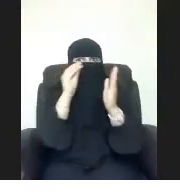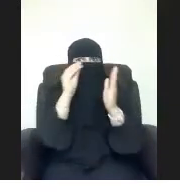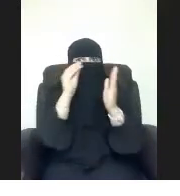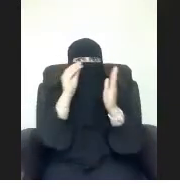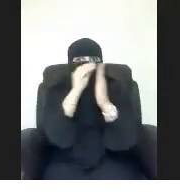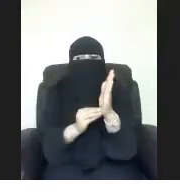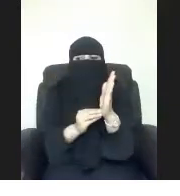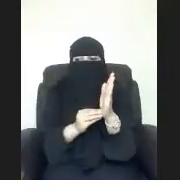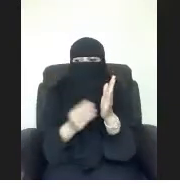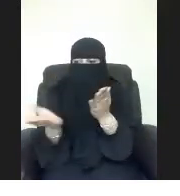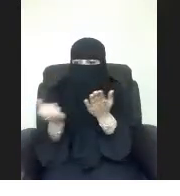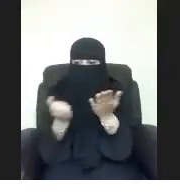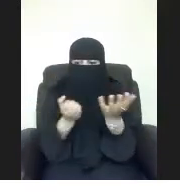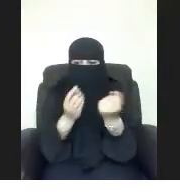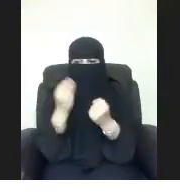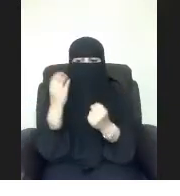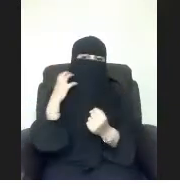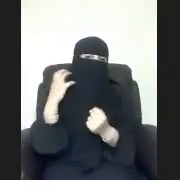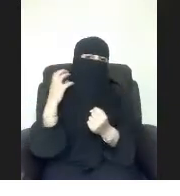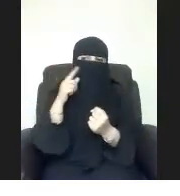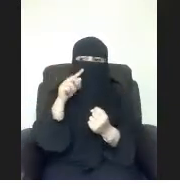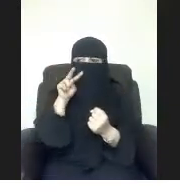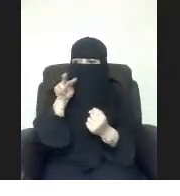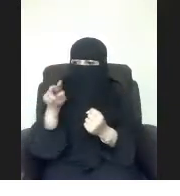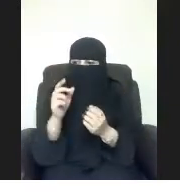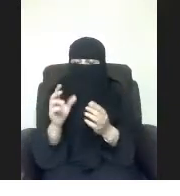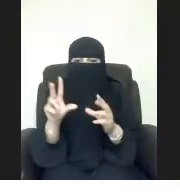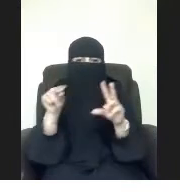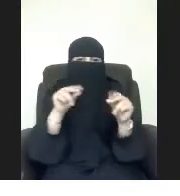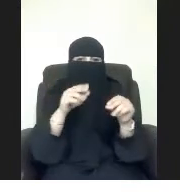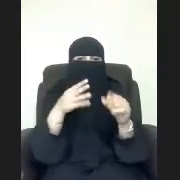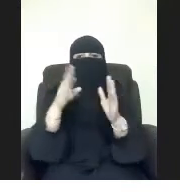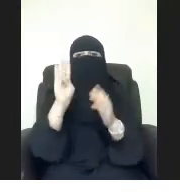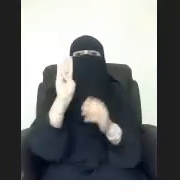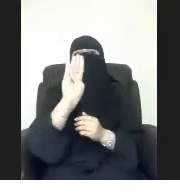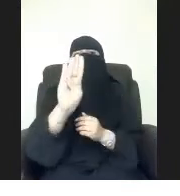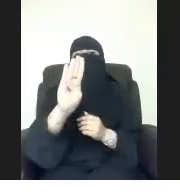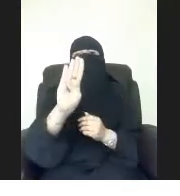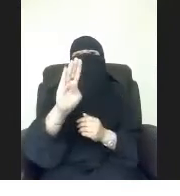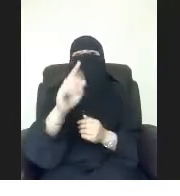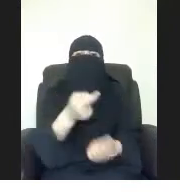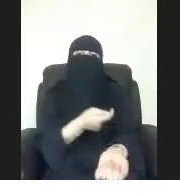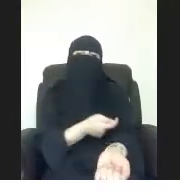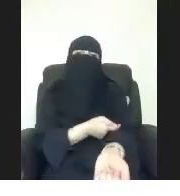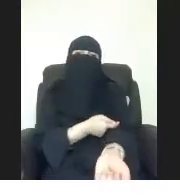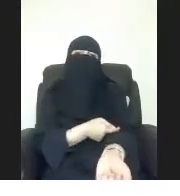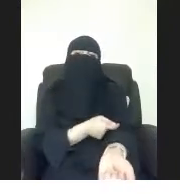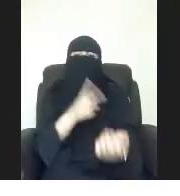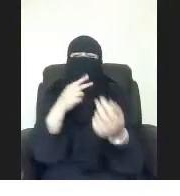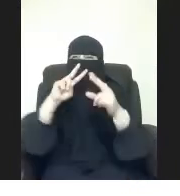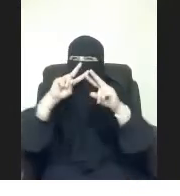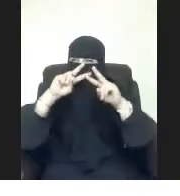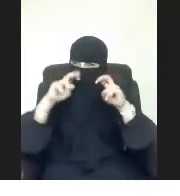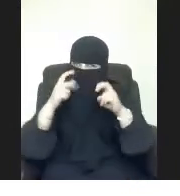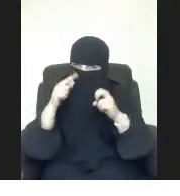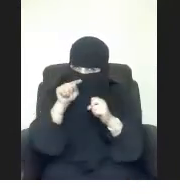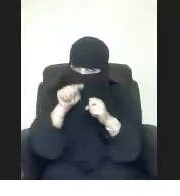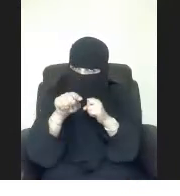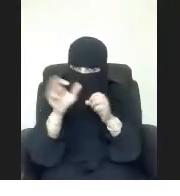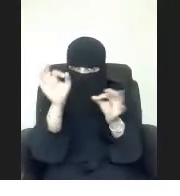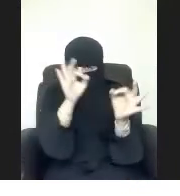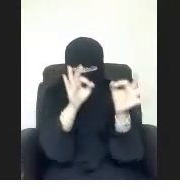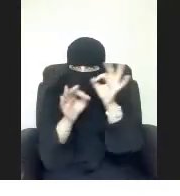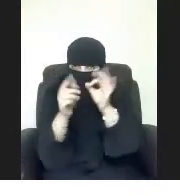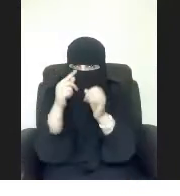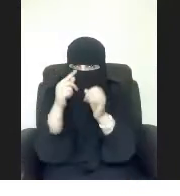الأمثلة في كلية الطب ندرسها عندنا، هي دراسة الحالات وتحليلها الكيس ستاديز.